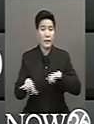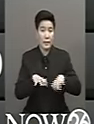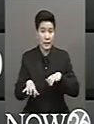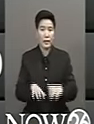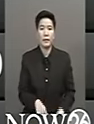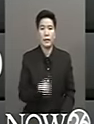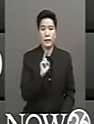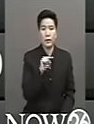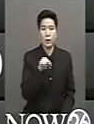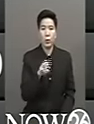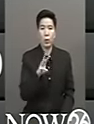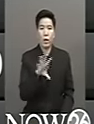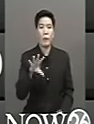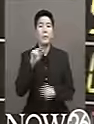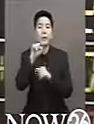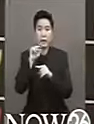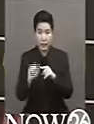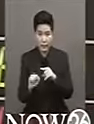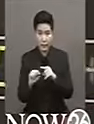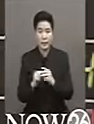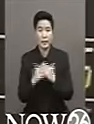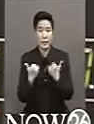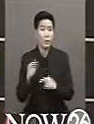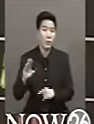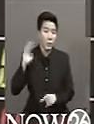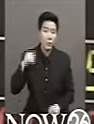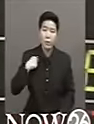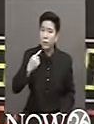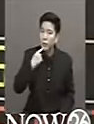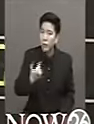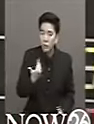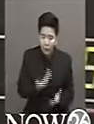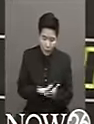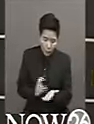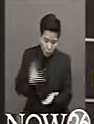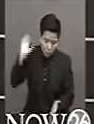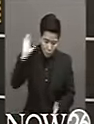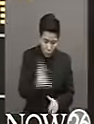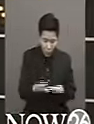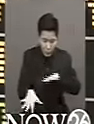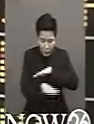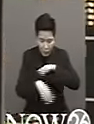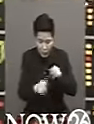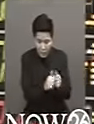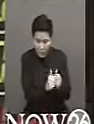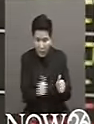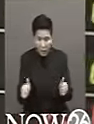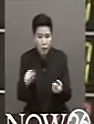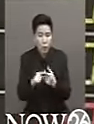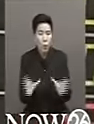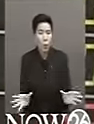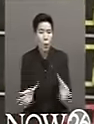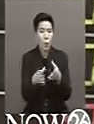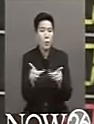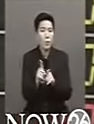การ1.65บดีระบุว่าจะเลือกลงทุนในหุ้นพื้นฐานดีซึ่งเป็นหุ้นกลุ่ม